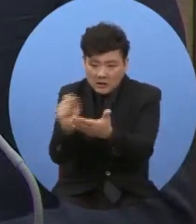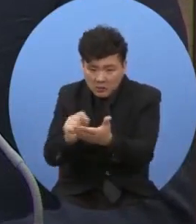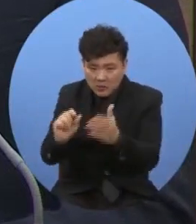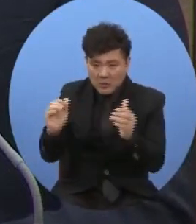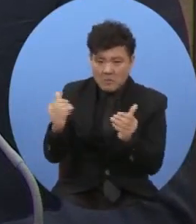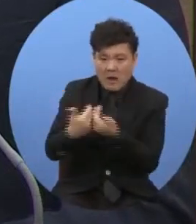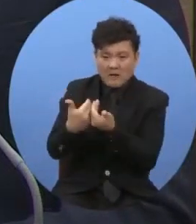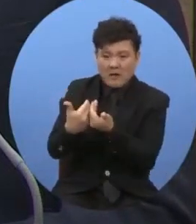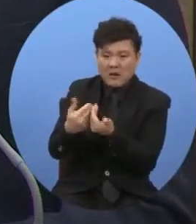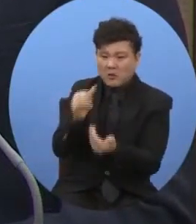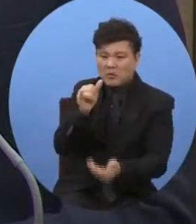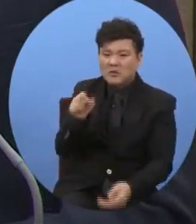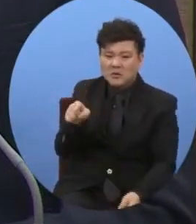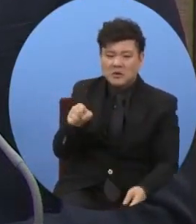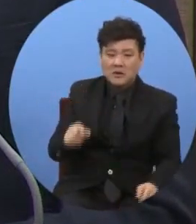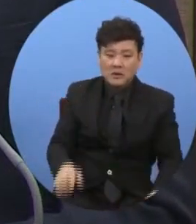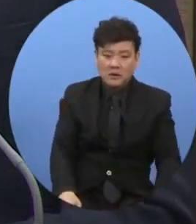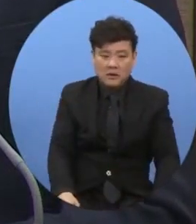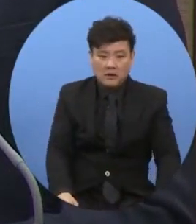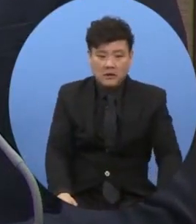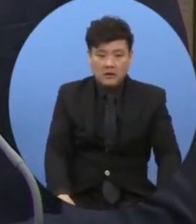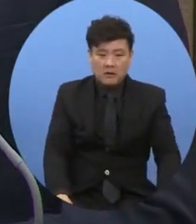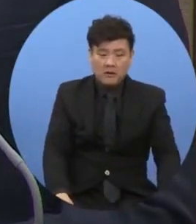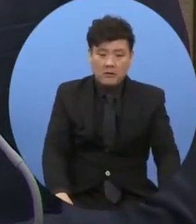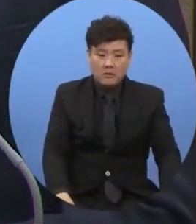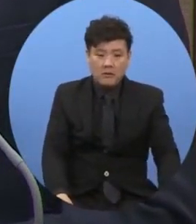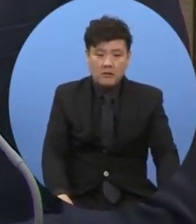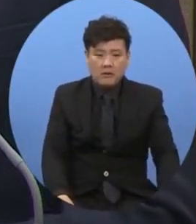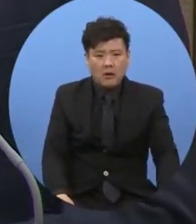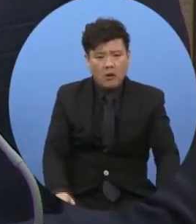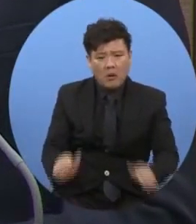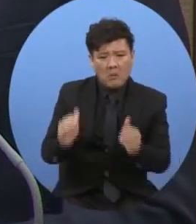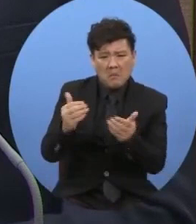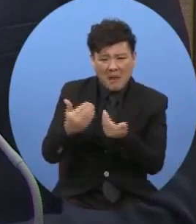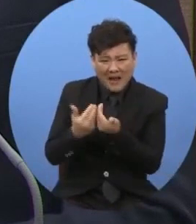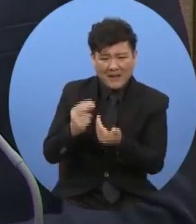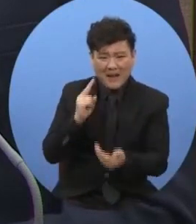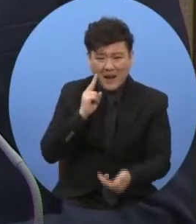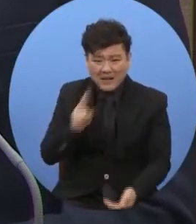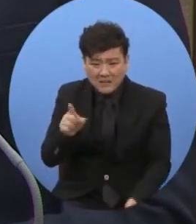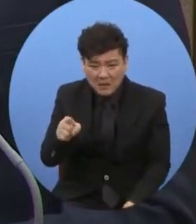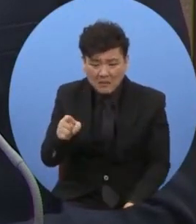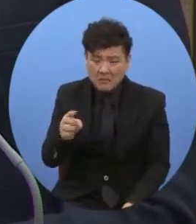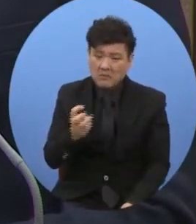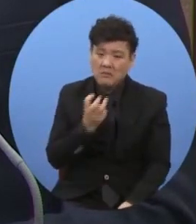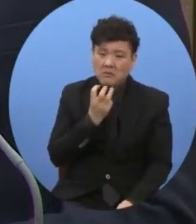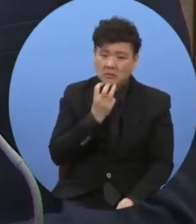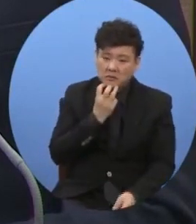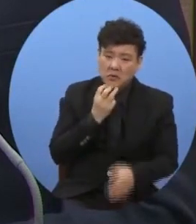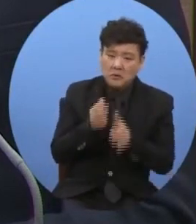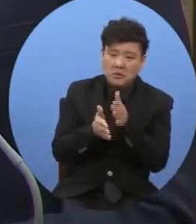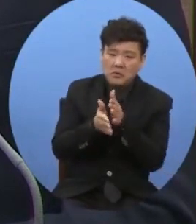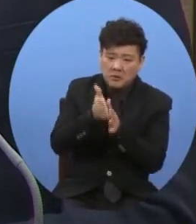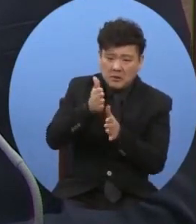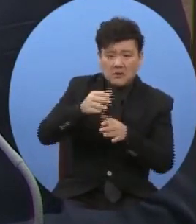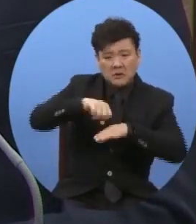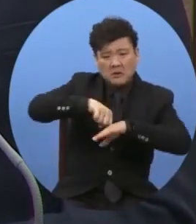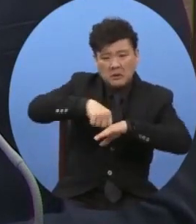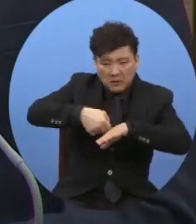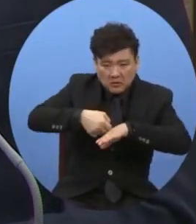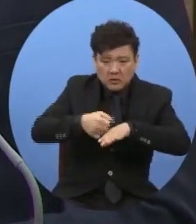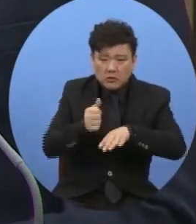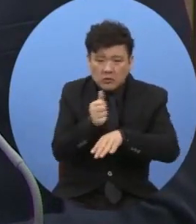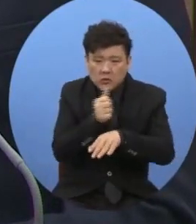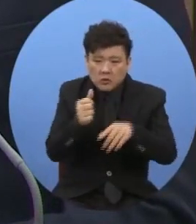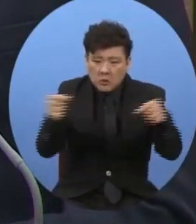그런 지경이 돼서 뭐 굳이 그 정도로 반대가 심하다면 서울시가 인위적으로 그 만남의